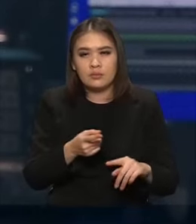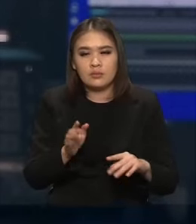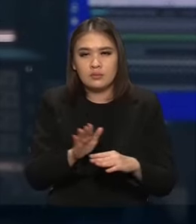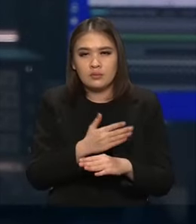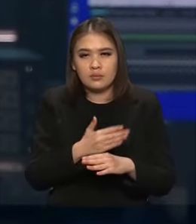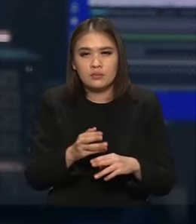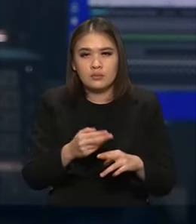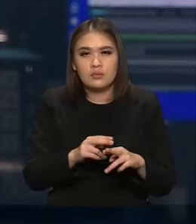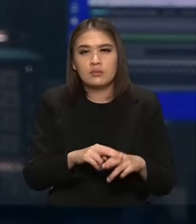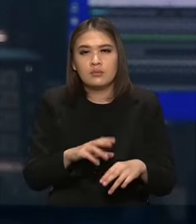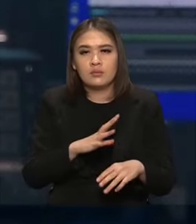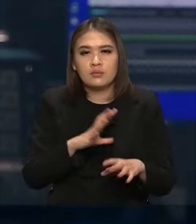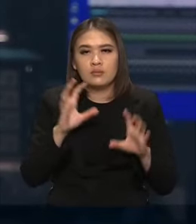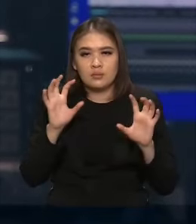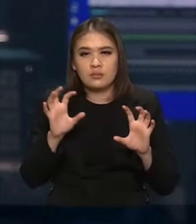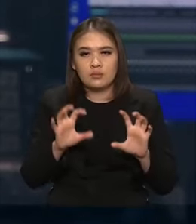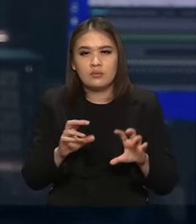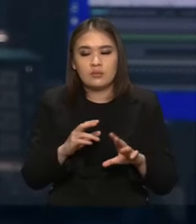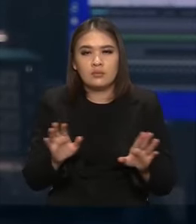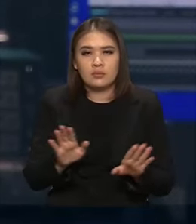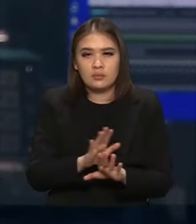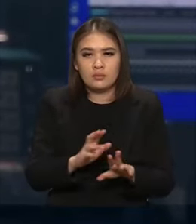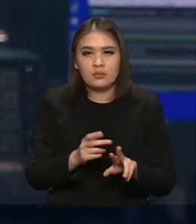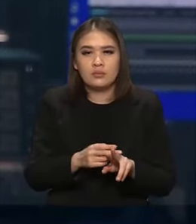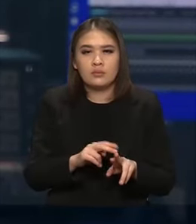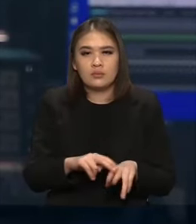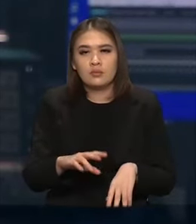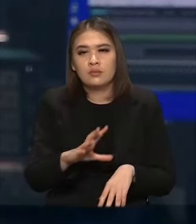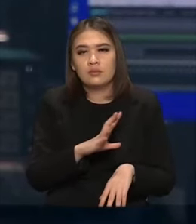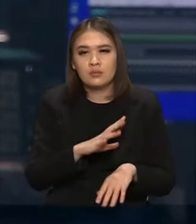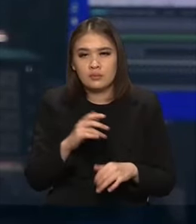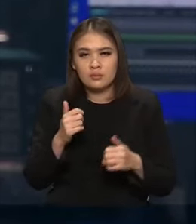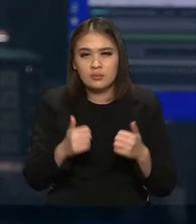шыршы термешілер, дәстүрлі әншілер мен күйшілер де бәсекеге түседі.